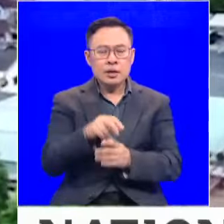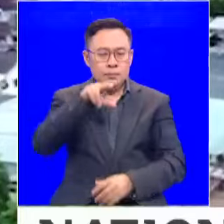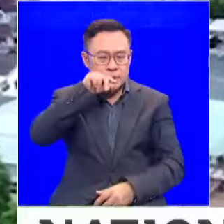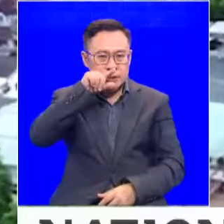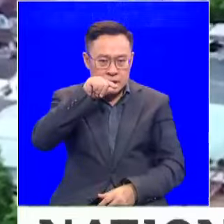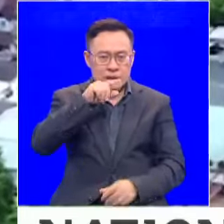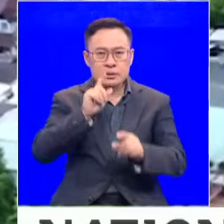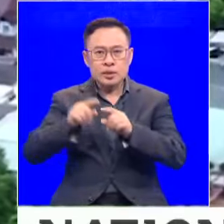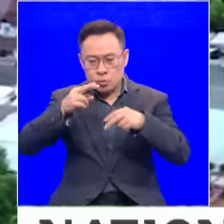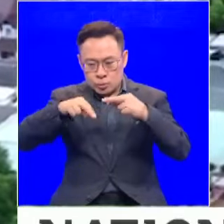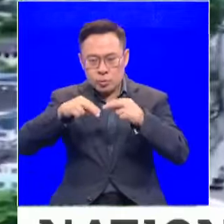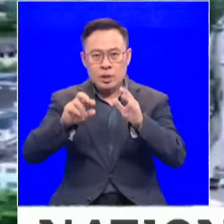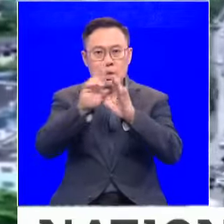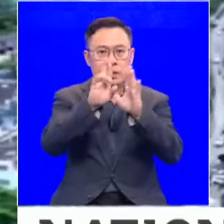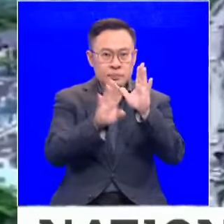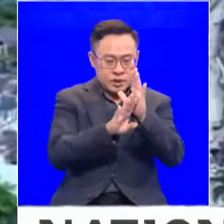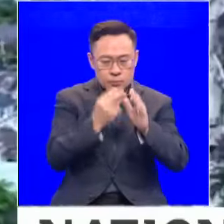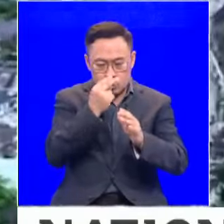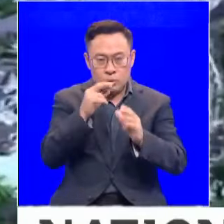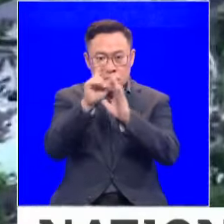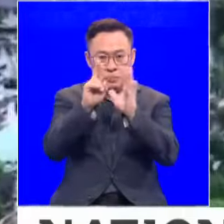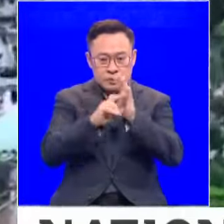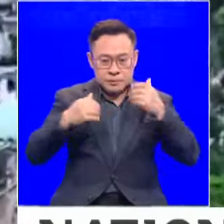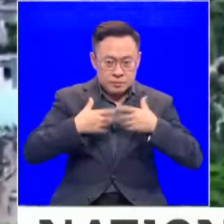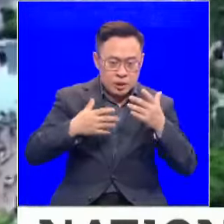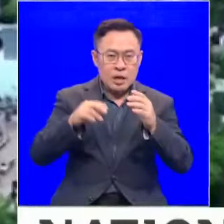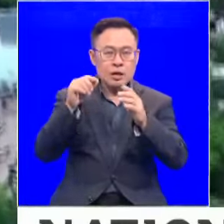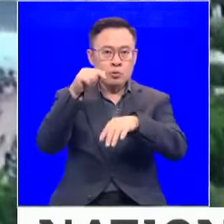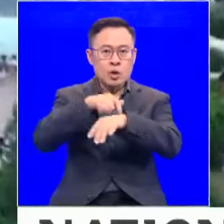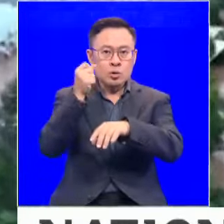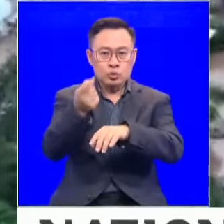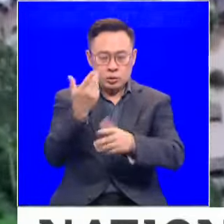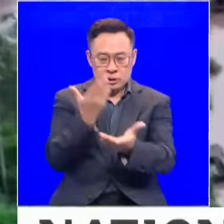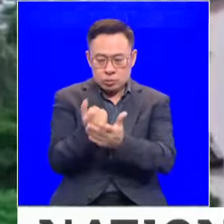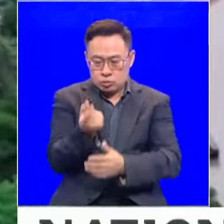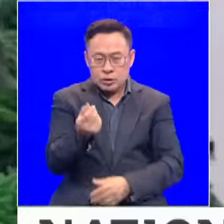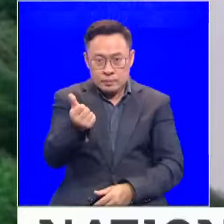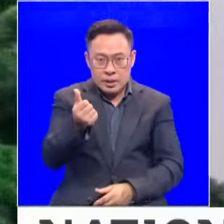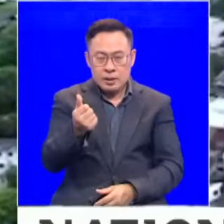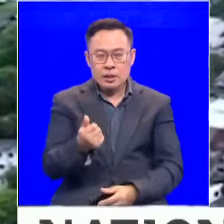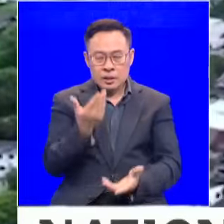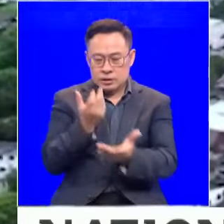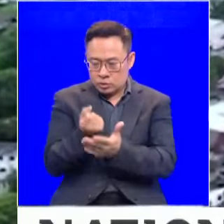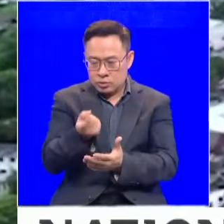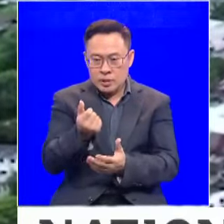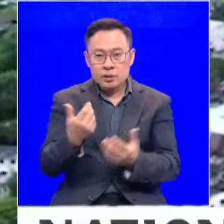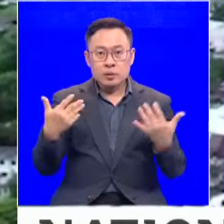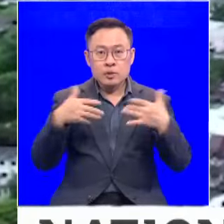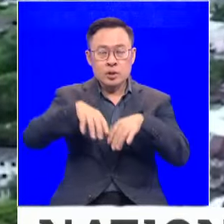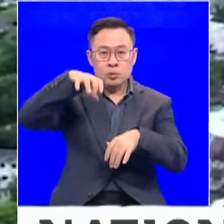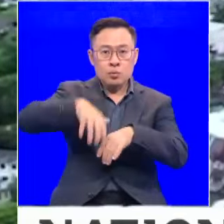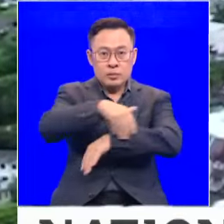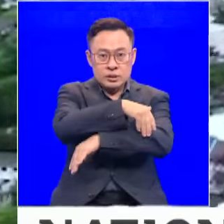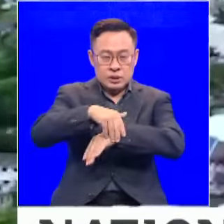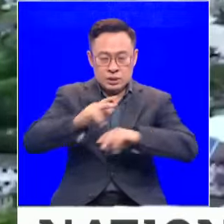พิจารณาหาระเบียบรองรับได้มจ่ายชดเชยเป็นเงินสดแทนโดยจะมีการประสานไปยังกรมบัญชีกลางและกระทรวงการ